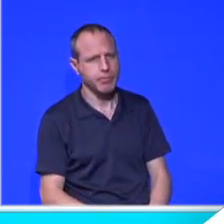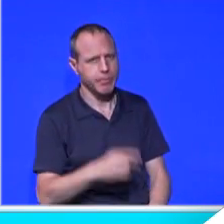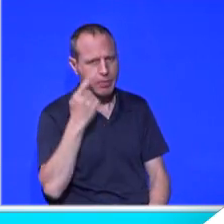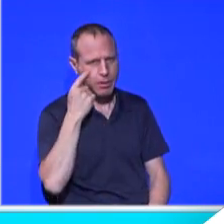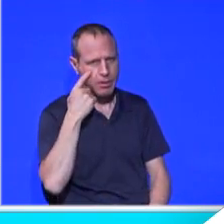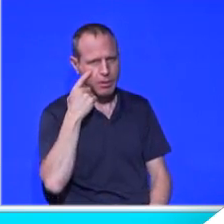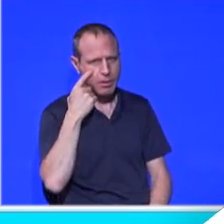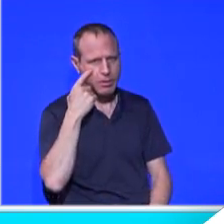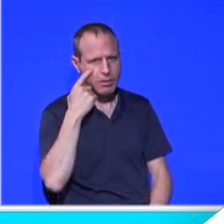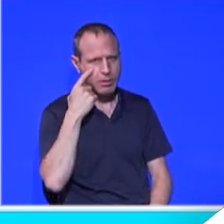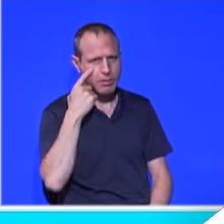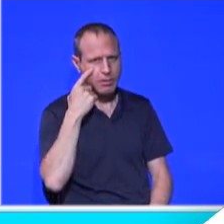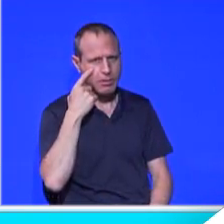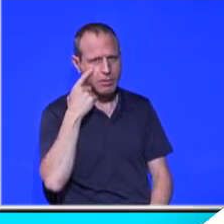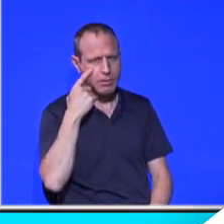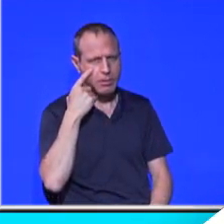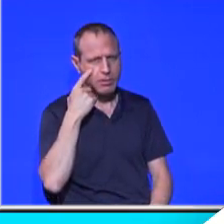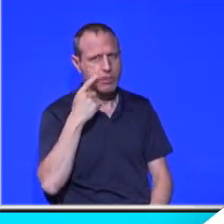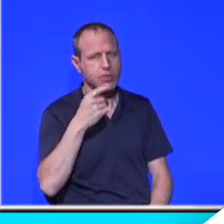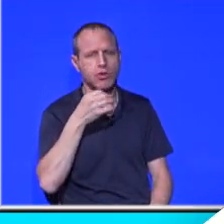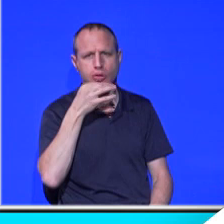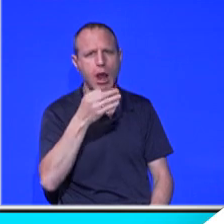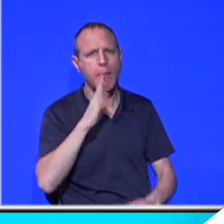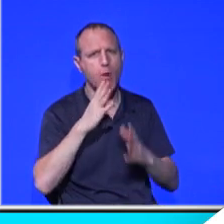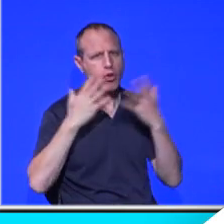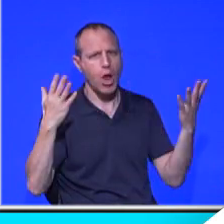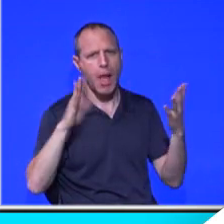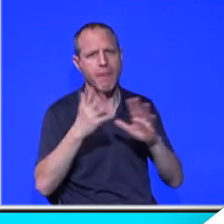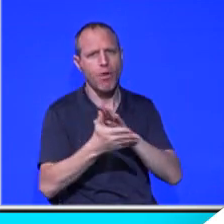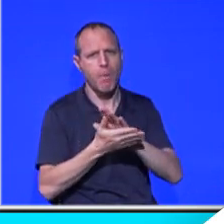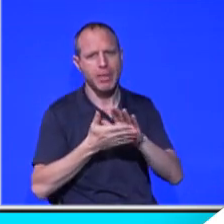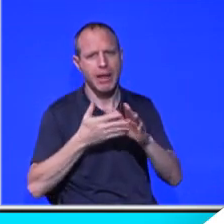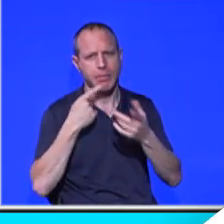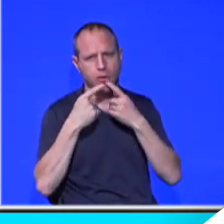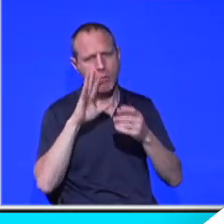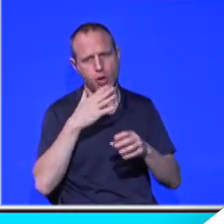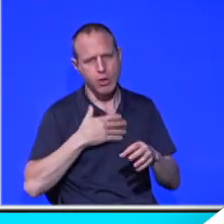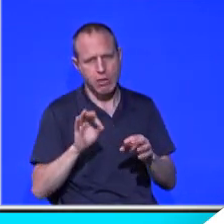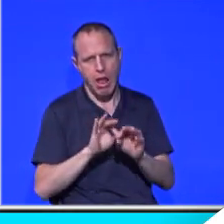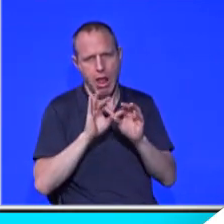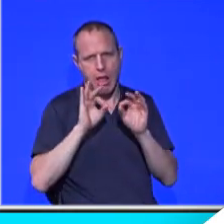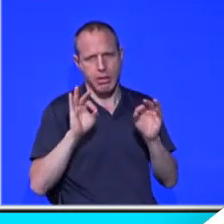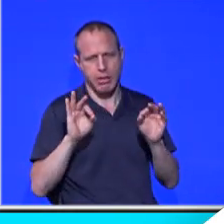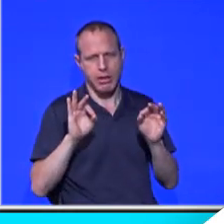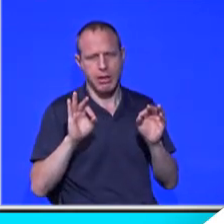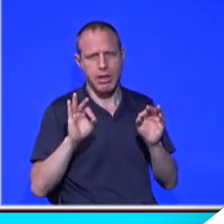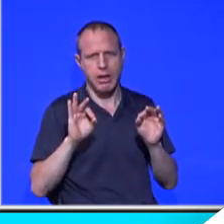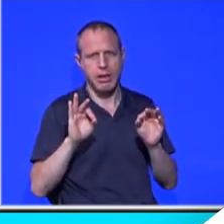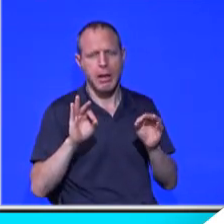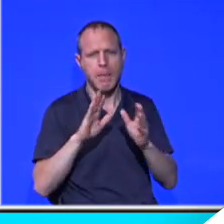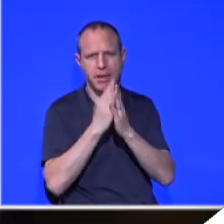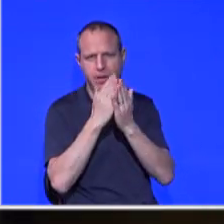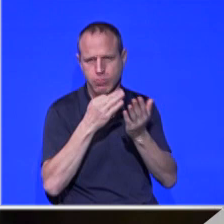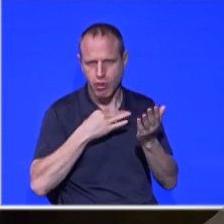תראי, זו שאלה מאוד גדולה מאיפה אנחנו מתחילים את הדיון. האם את רוצה להתחיל אותו מקדמת דנא, את רוצה להתחיל אותו